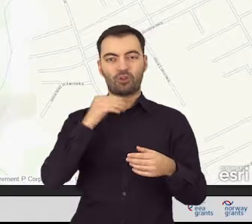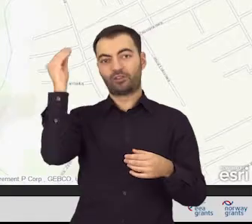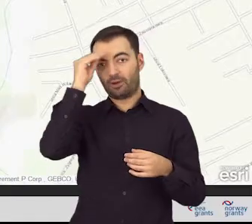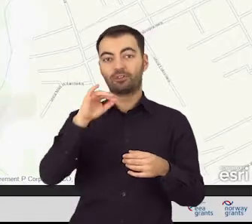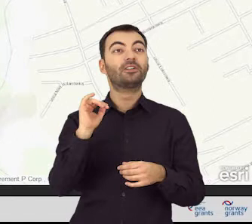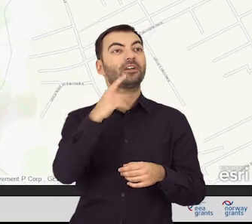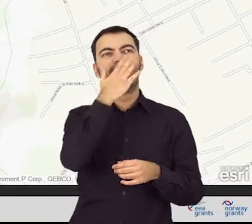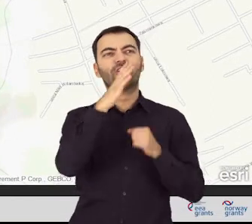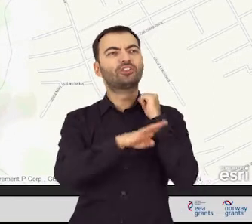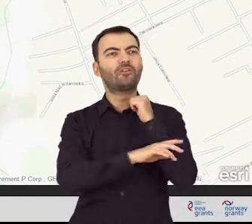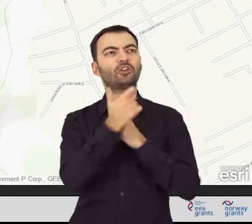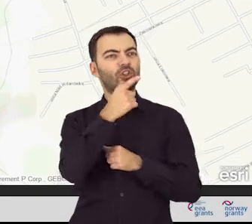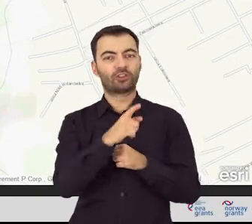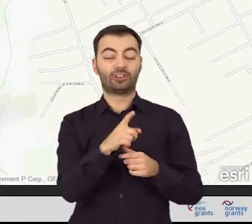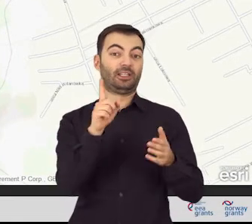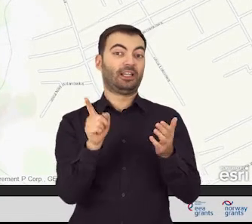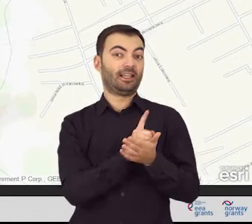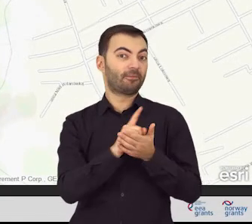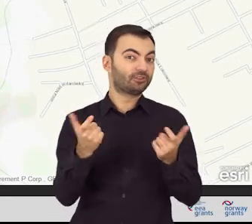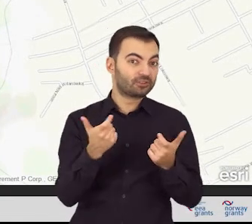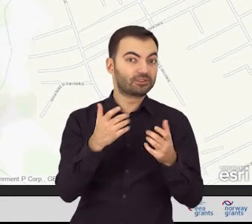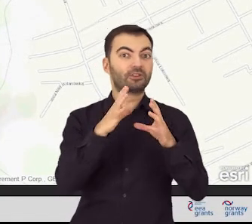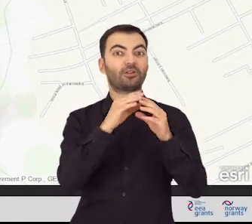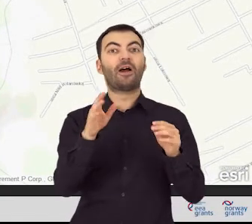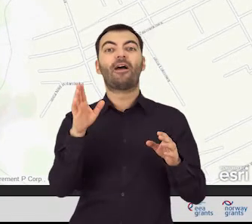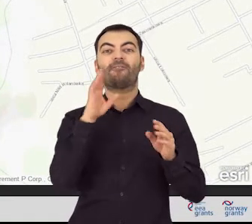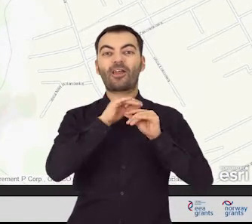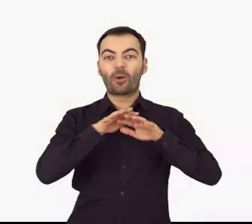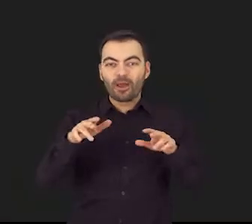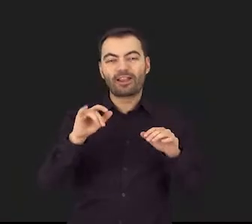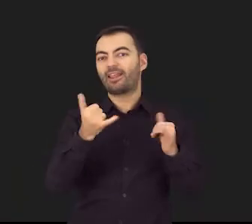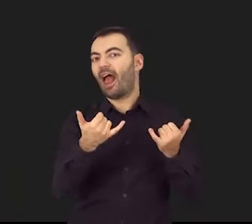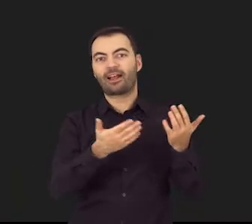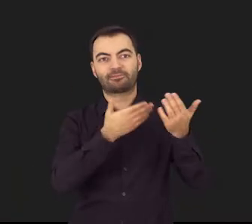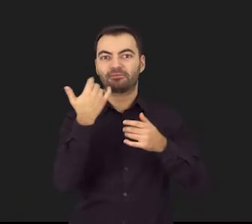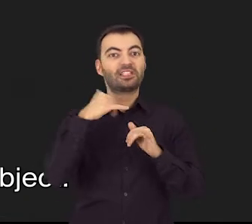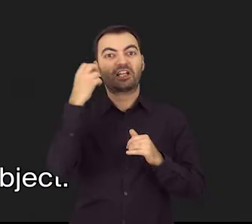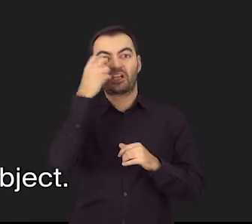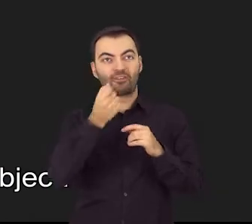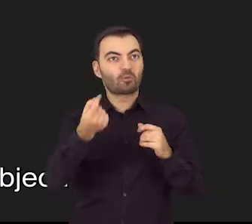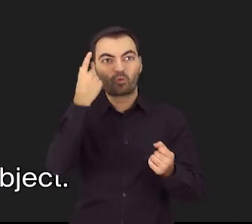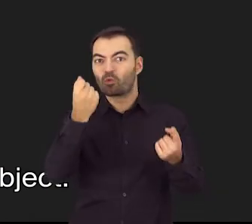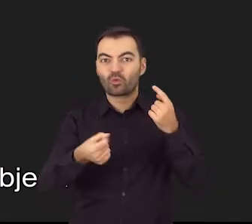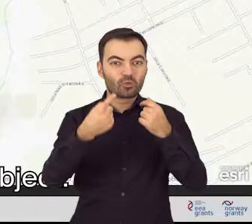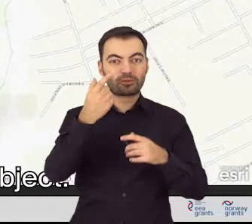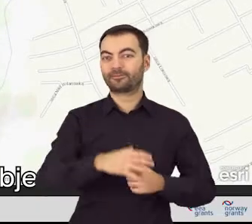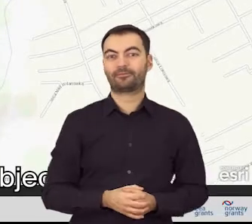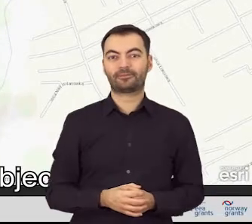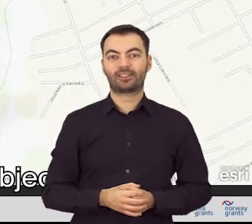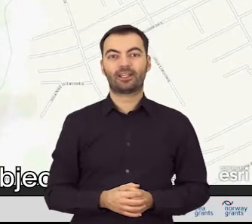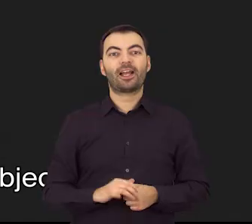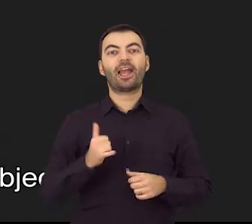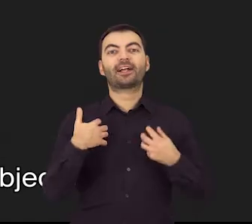na jakie na przykład drzewo patrzy, czy jest to gatunek zagrożony, czy jest to gatunek wiatropylny, a może są jakieś inne ciekawostki związane z takim